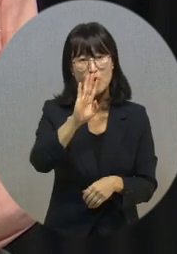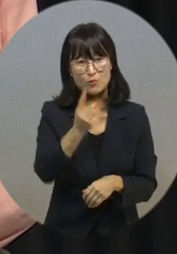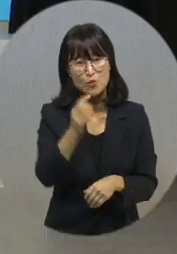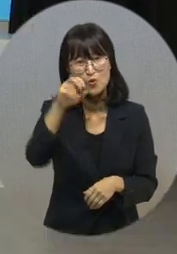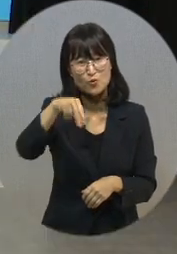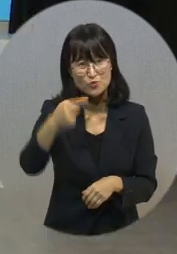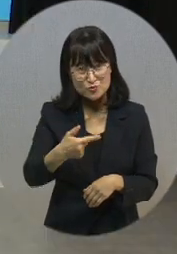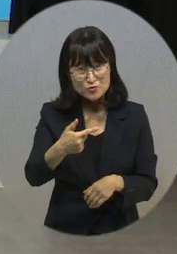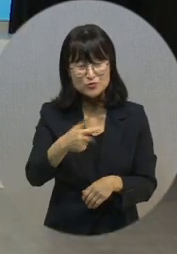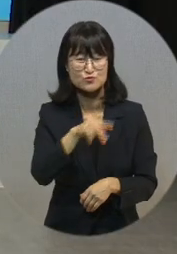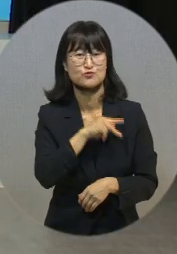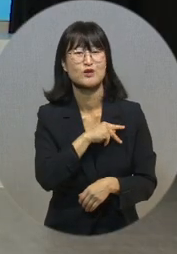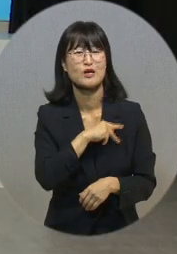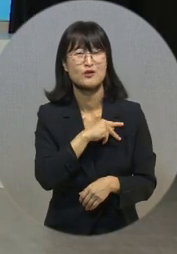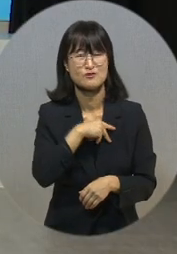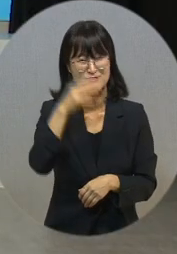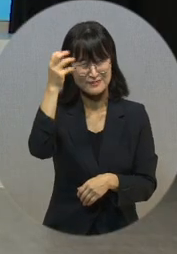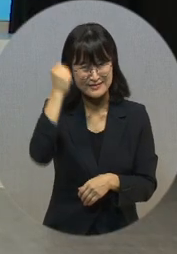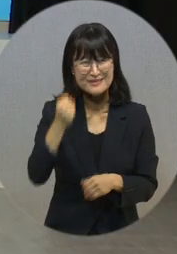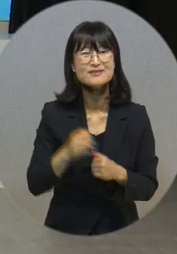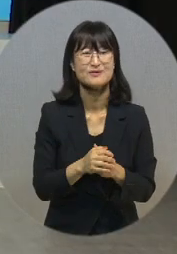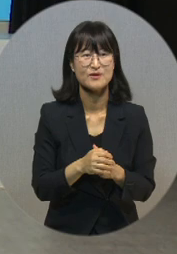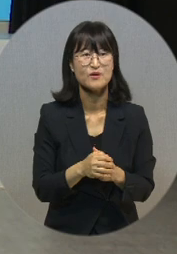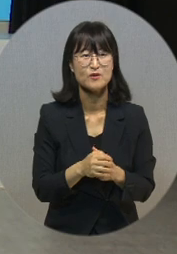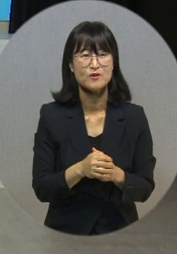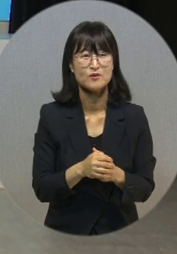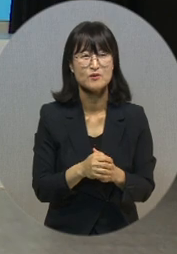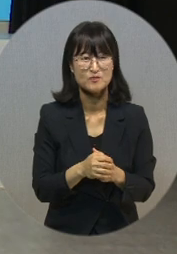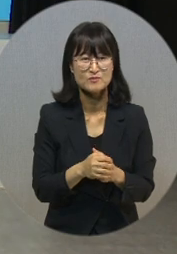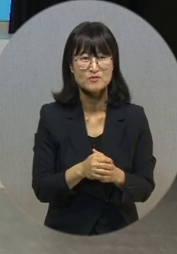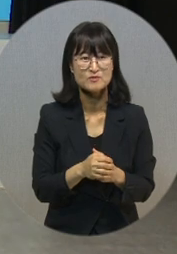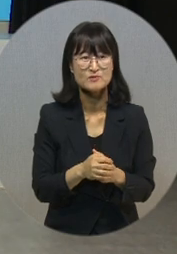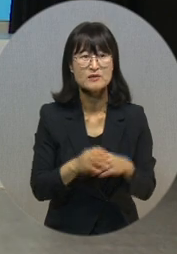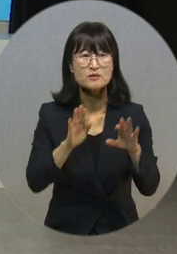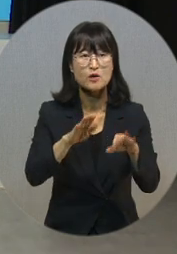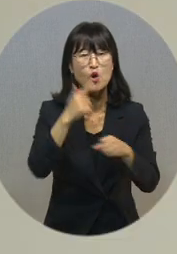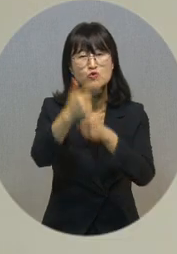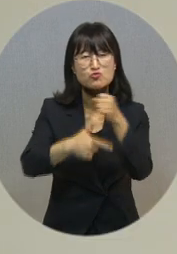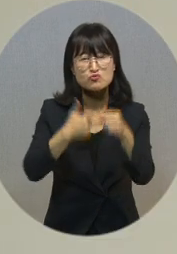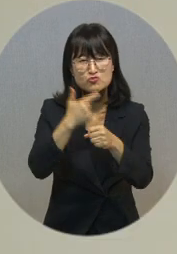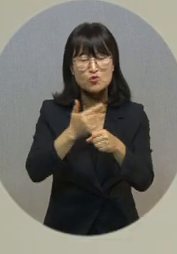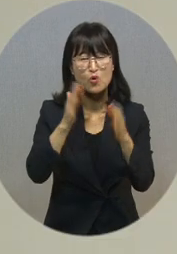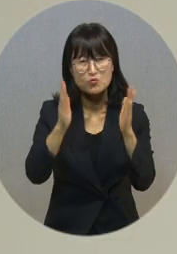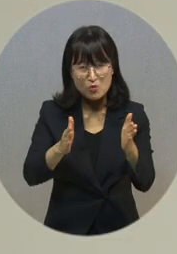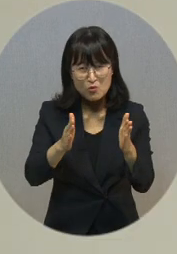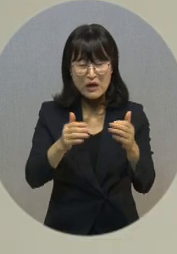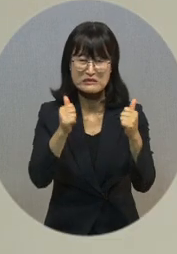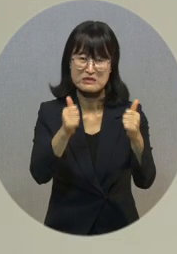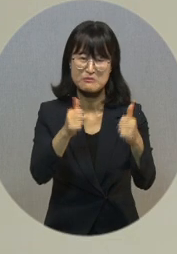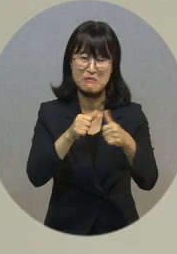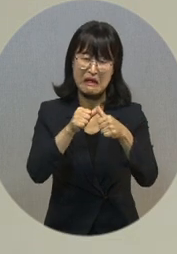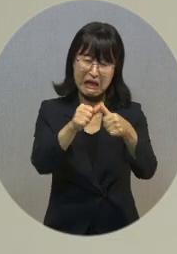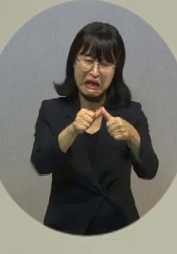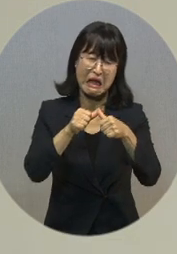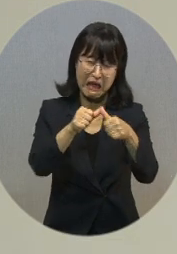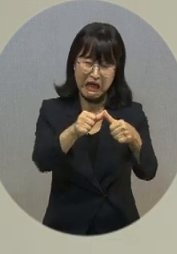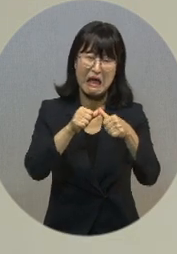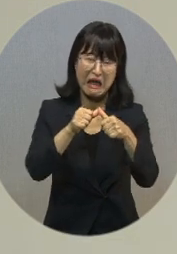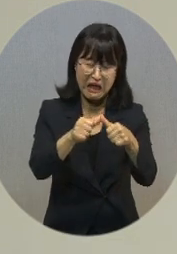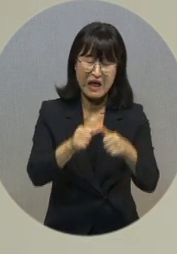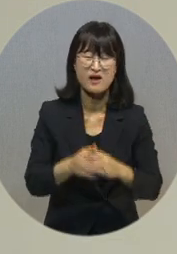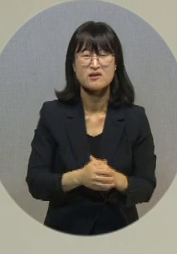기억해 주세요. 그 6년간 의료 사고로 인해서 승소하셨다고 그랬잖아요. 네. 많이 힘들었을 것 같아요. 그리고